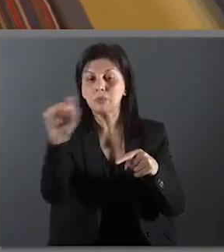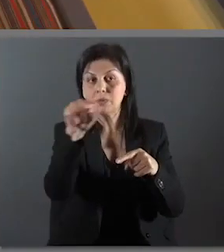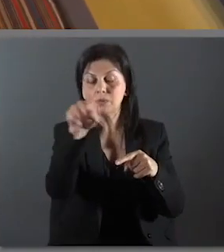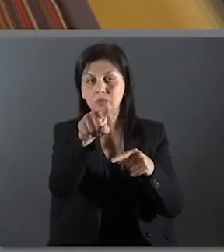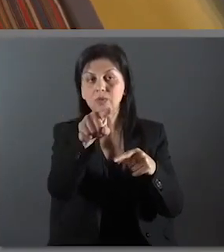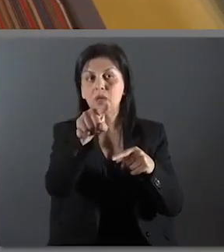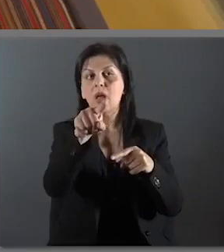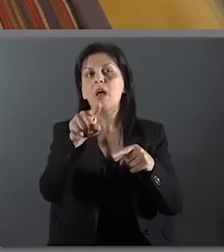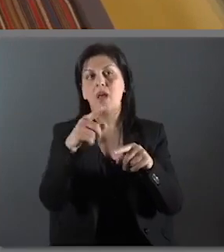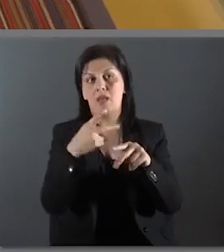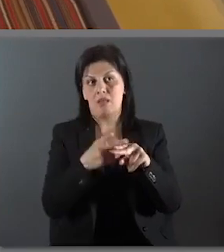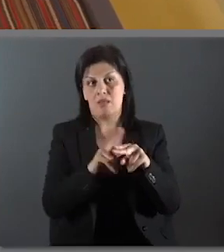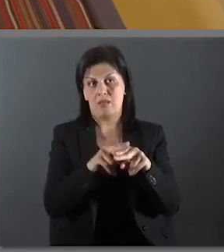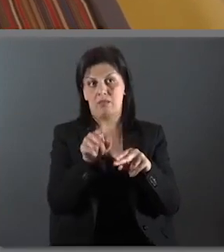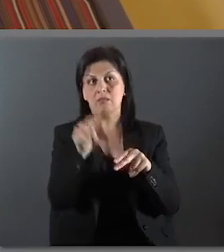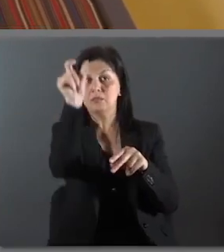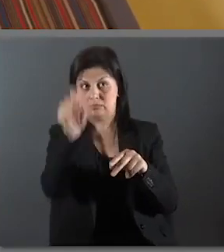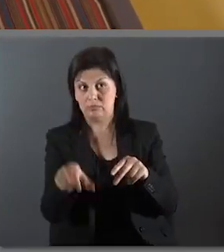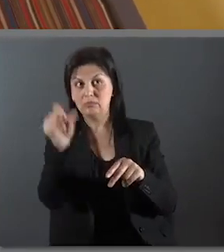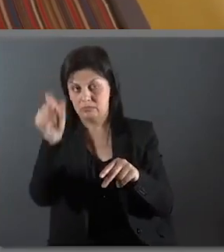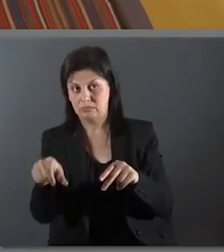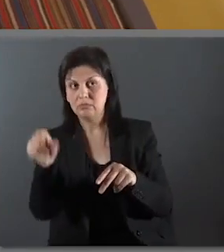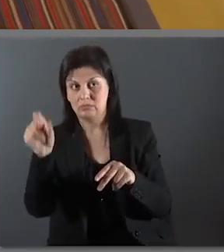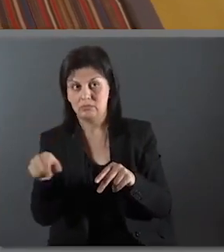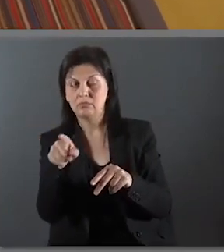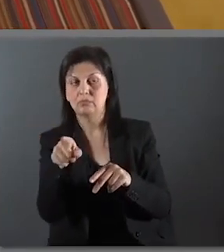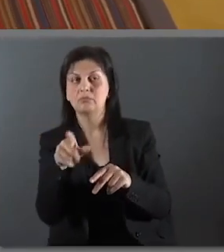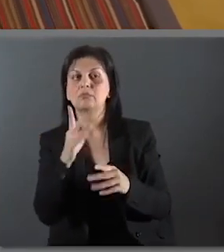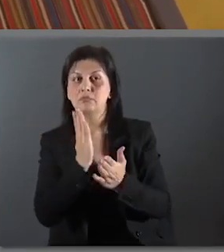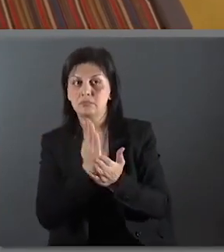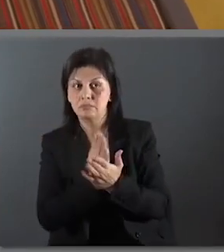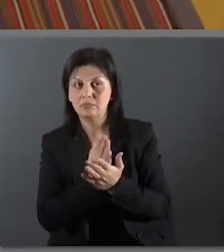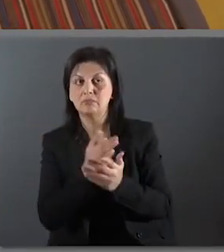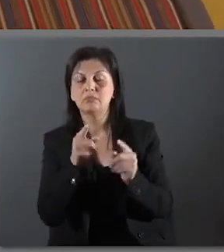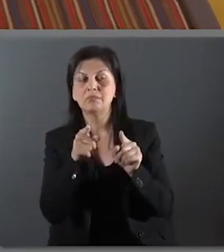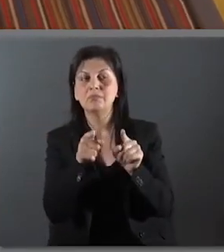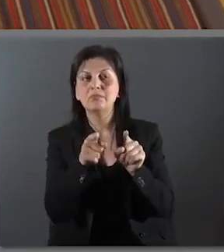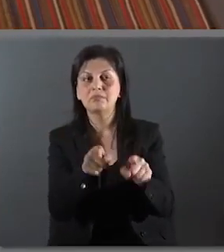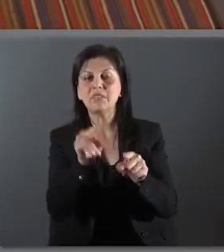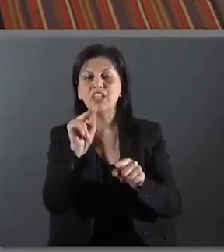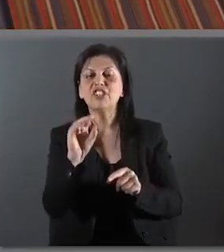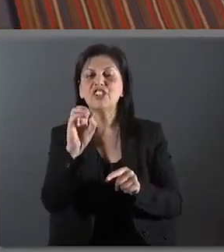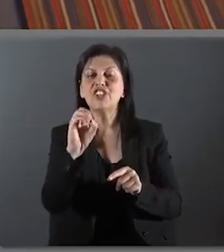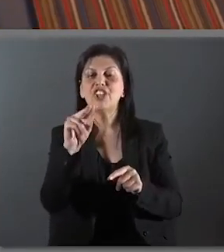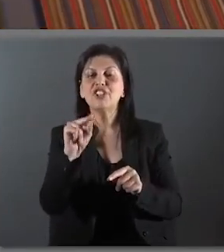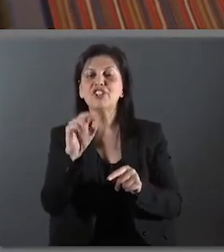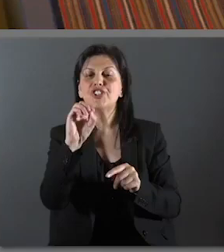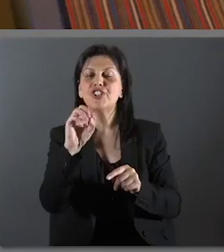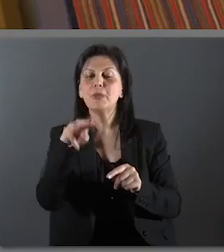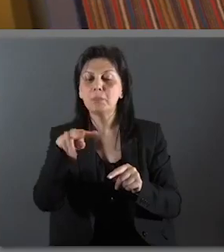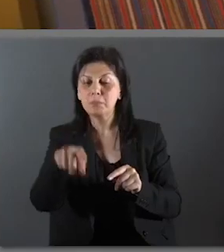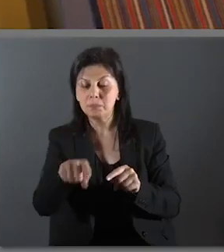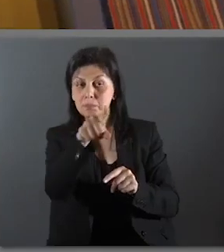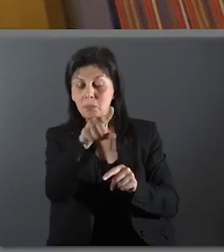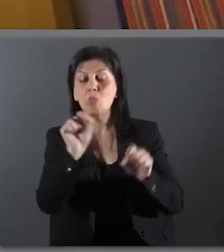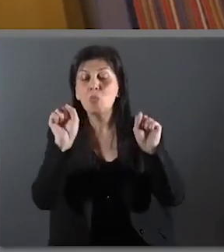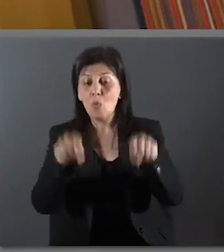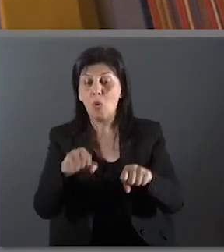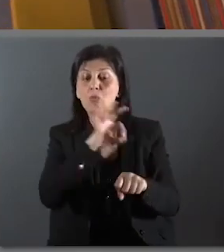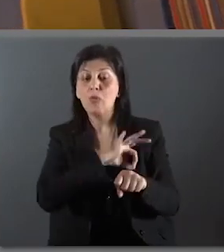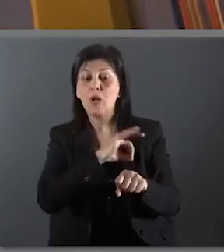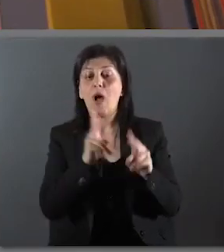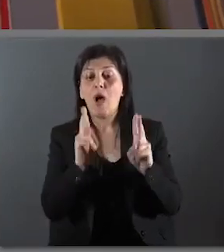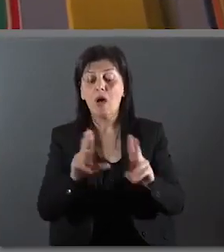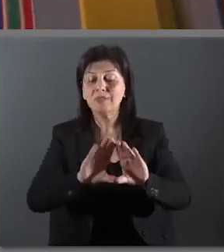olaraq, cecimlərin zolaqları isə şaqulidir. Və bir qayda olaraq, xalq ustaları, xalq sənətkarları bu